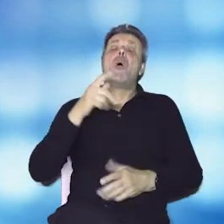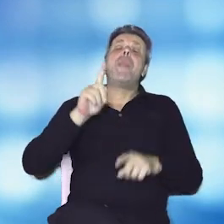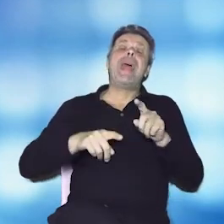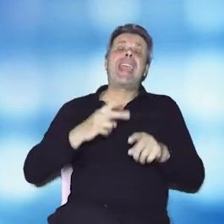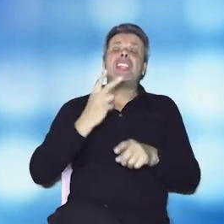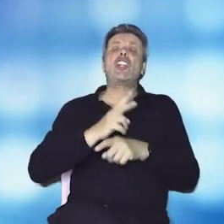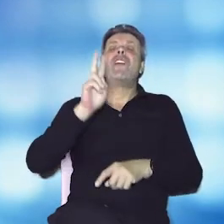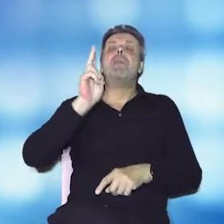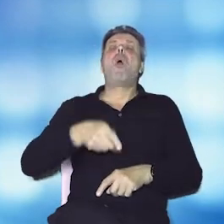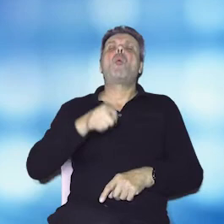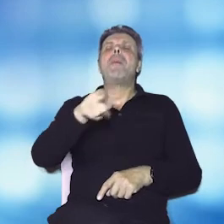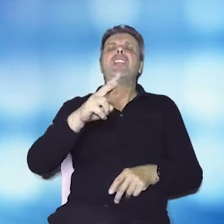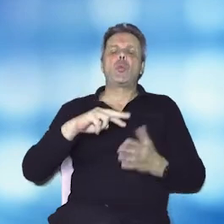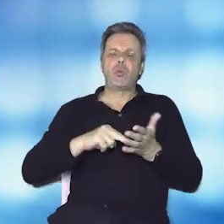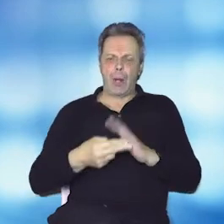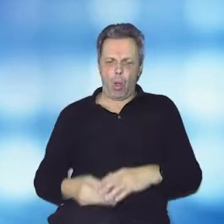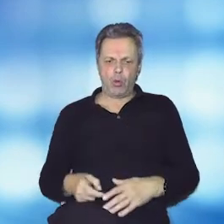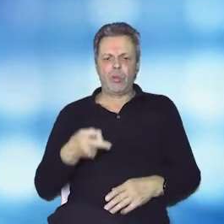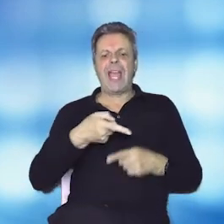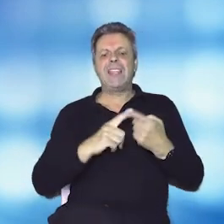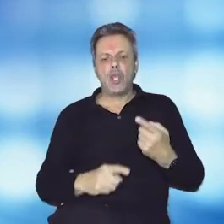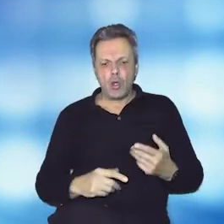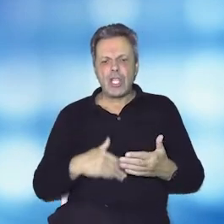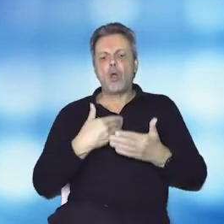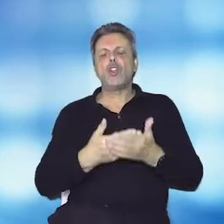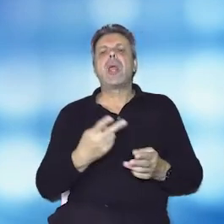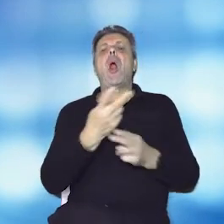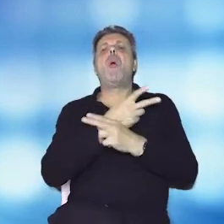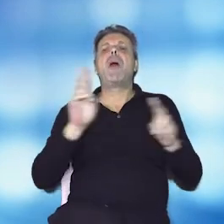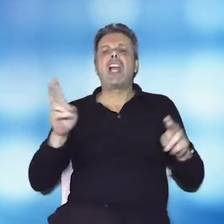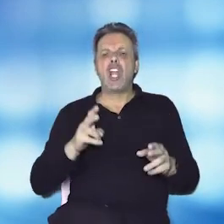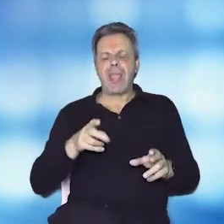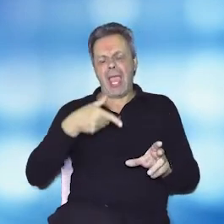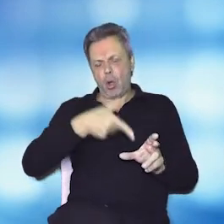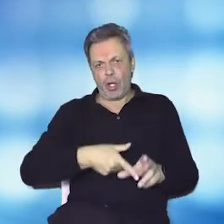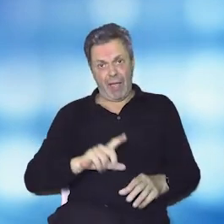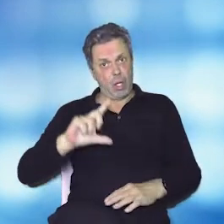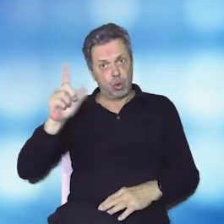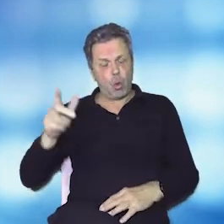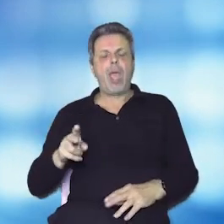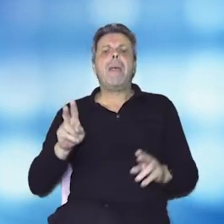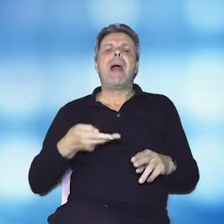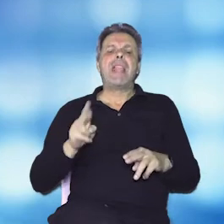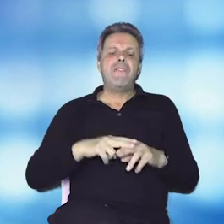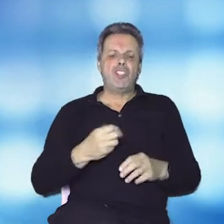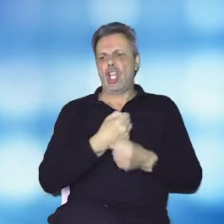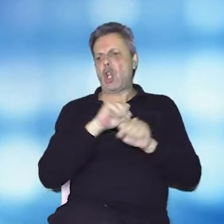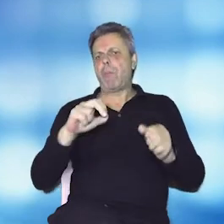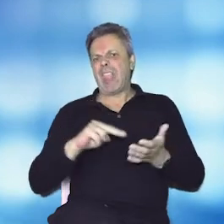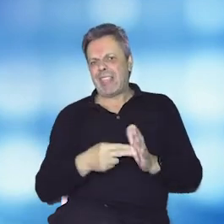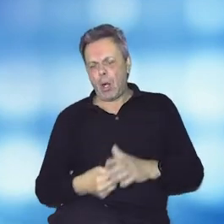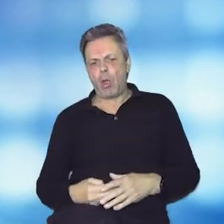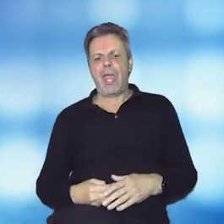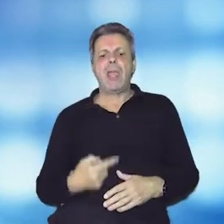tu tehnologiju. A taj dio se odnosi na obogaćenje goriva. Ostalo je manje više slobodna